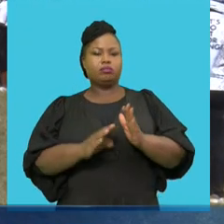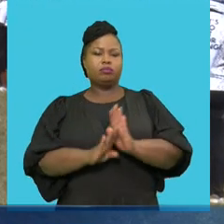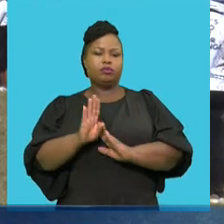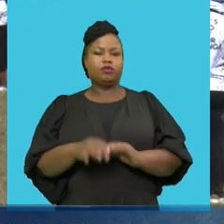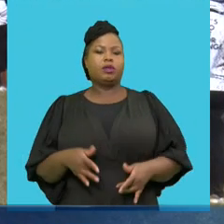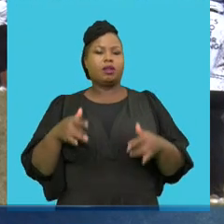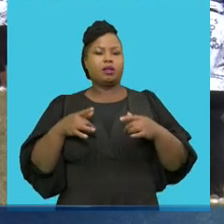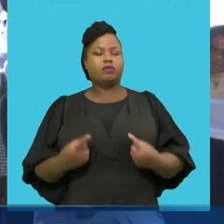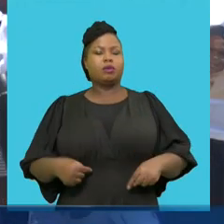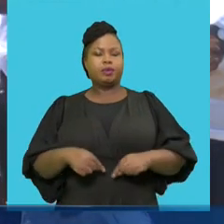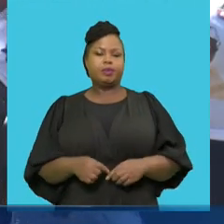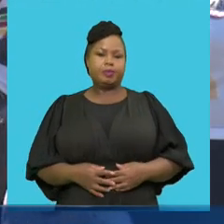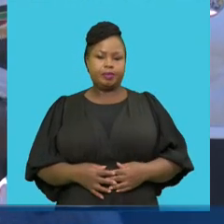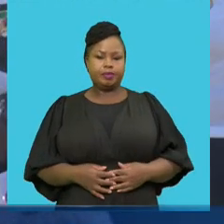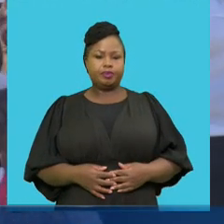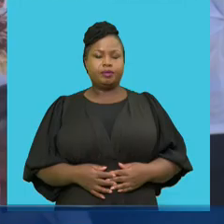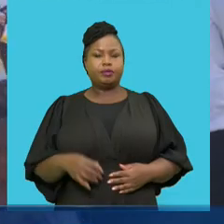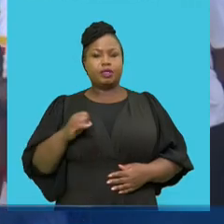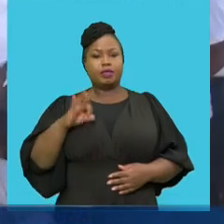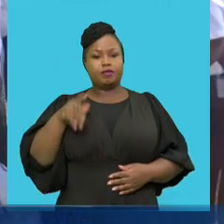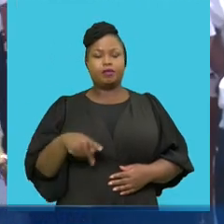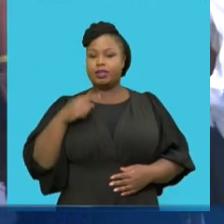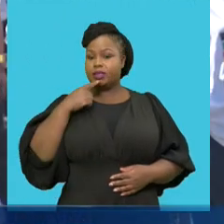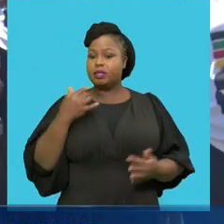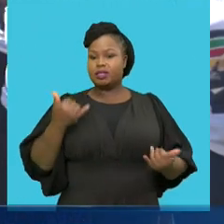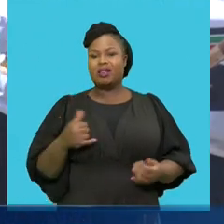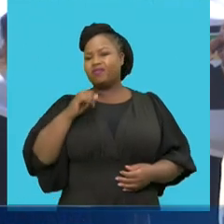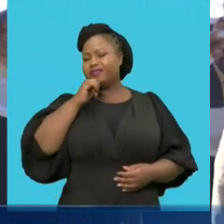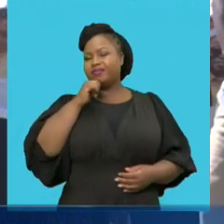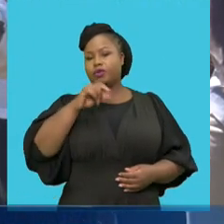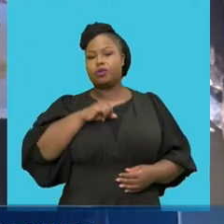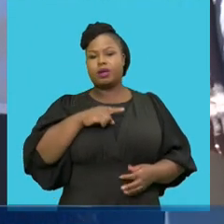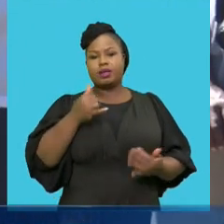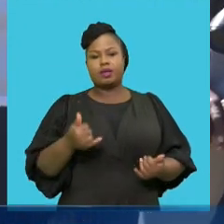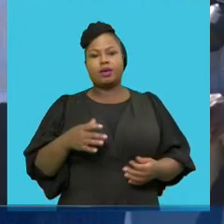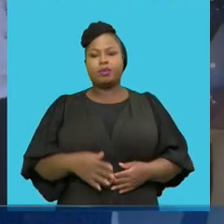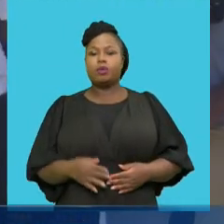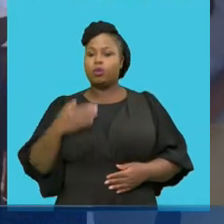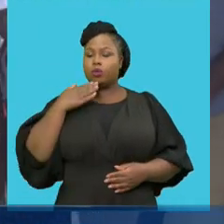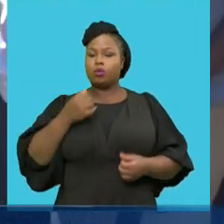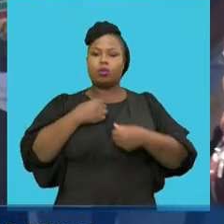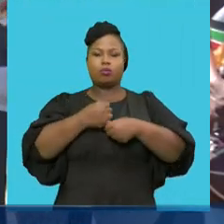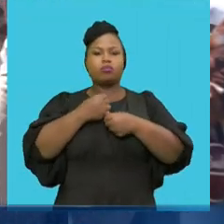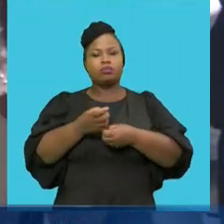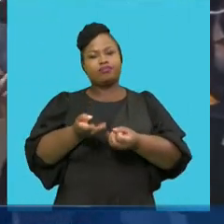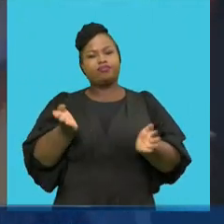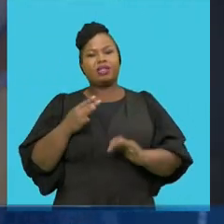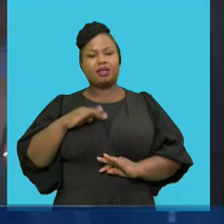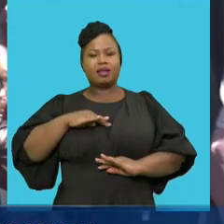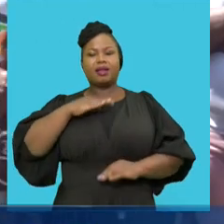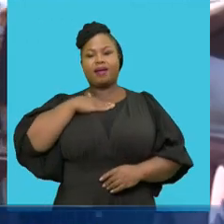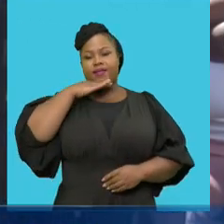zethu njengabantu baseSouth Africa. Inkatha Freedom Party ithi-ke nakuba iwuqinise ngokwanele kuzwelonke umkhankaso, kepha-ke